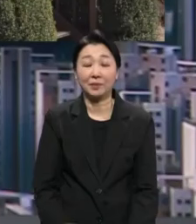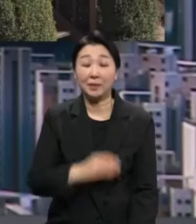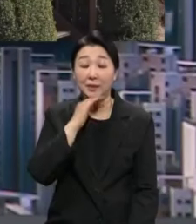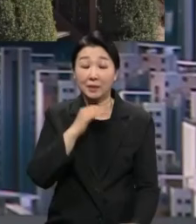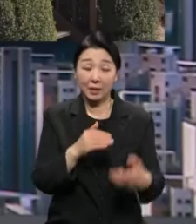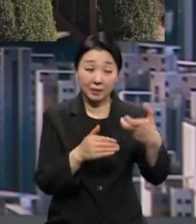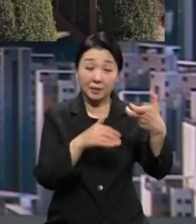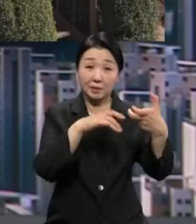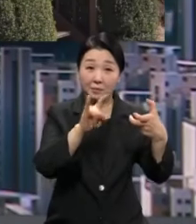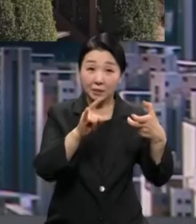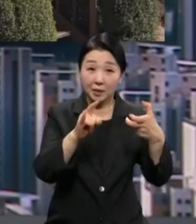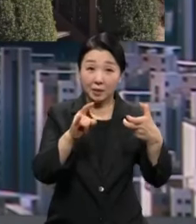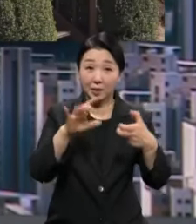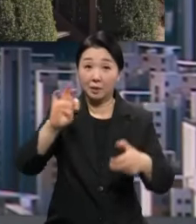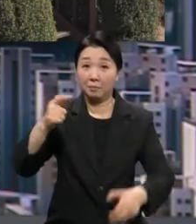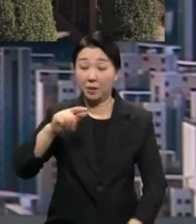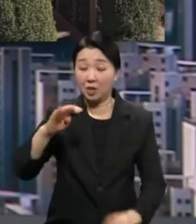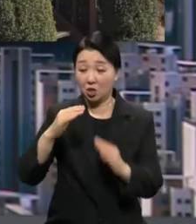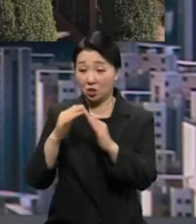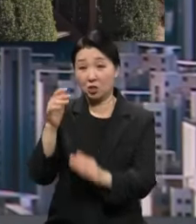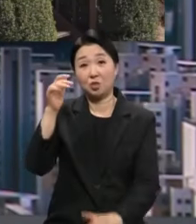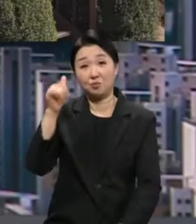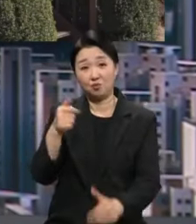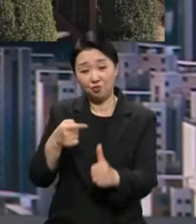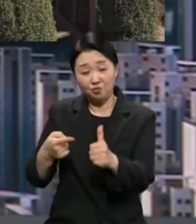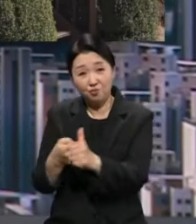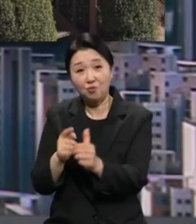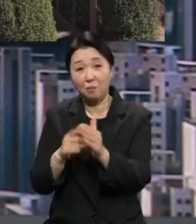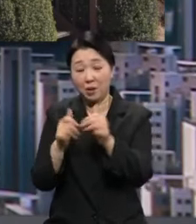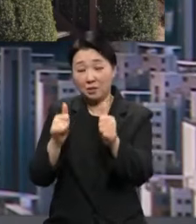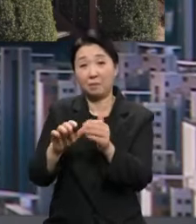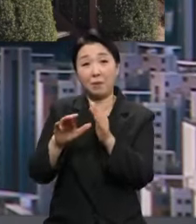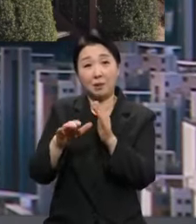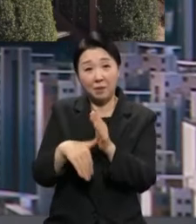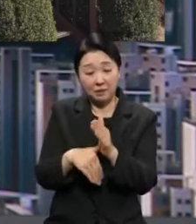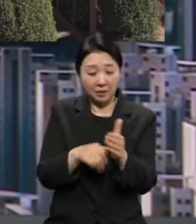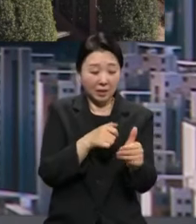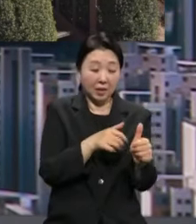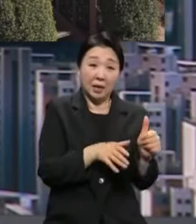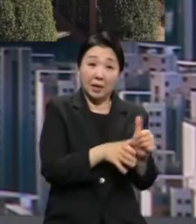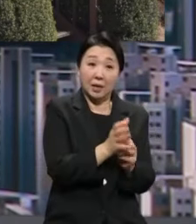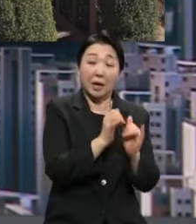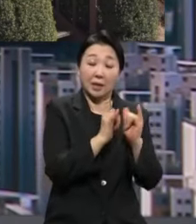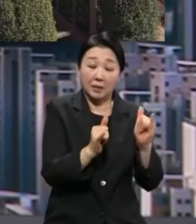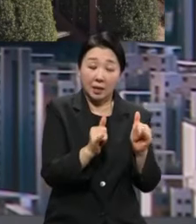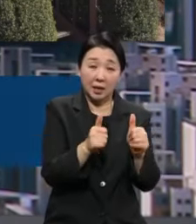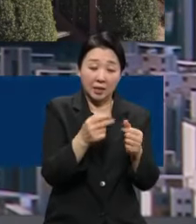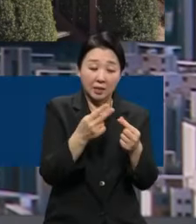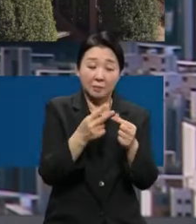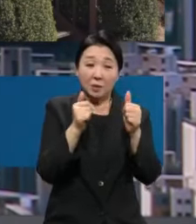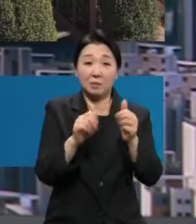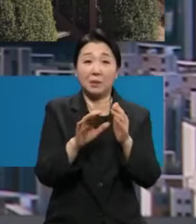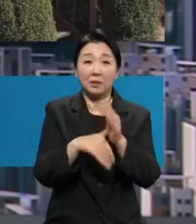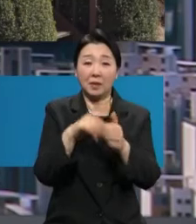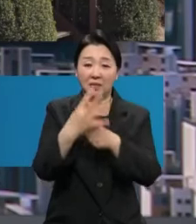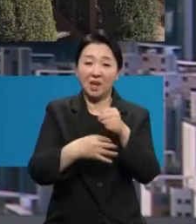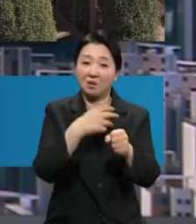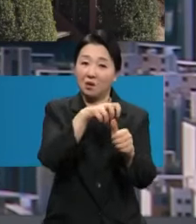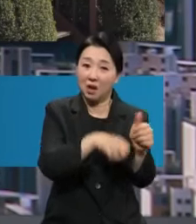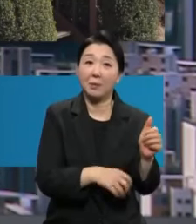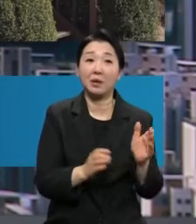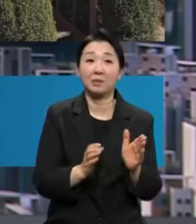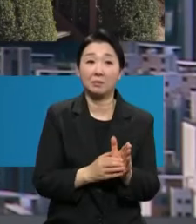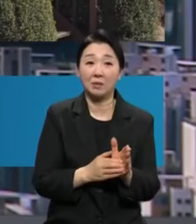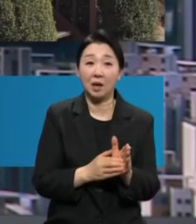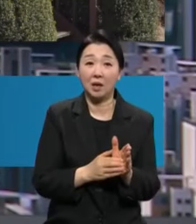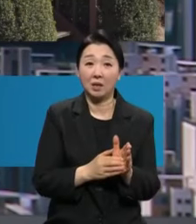70대 펜션 주인을 죽이고 재판을 받던 가해자가 2심에서 4년을 감형받았습니다. 재판부는 거액을